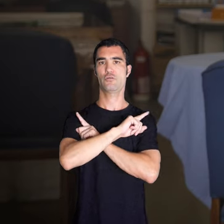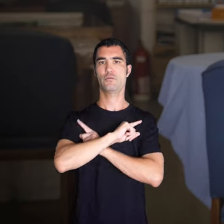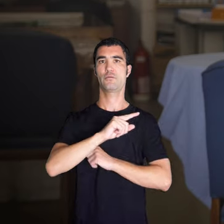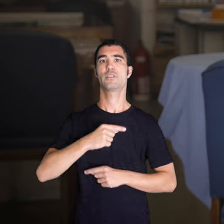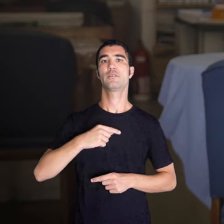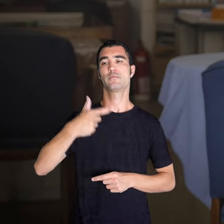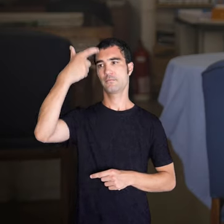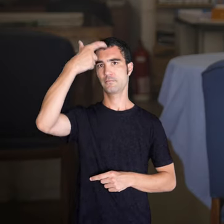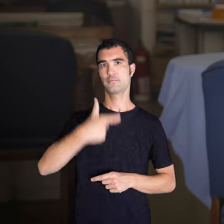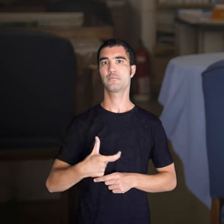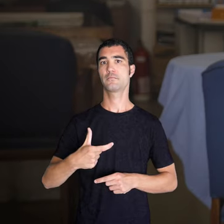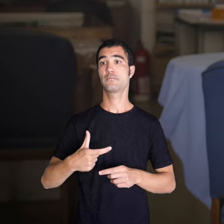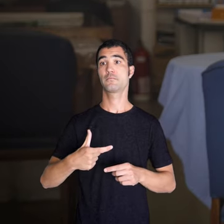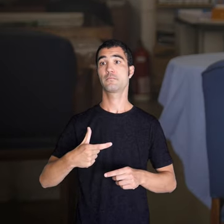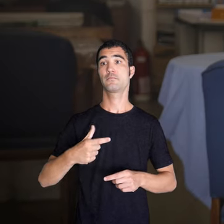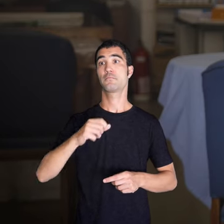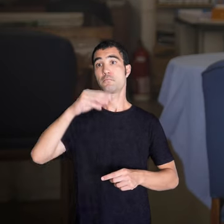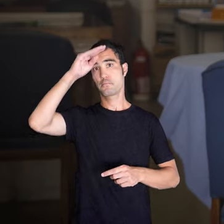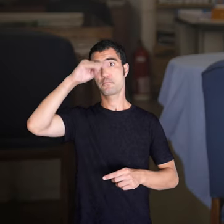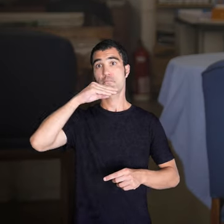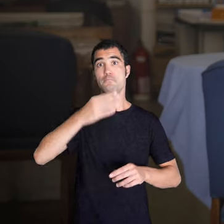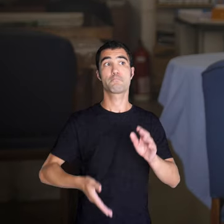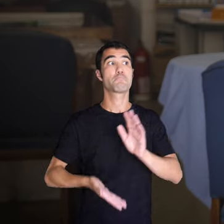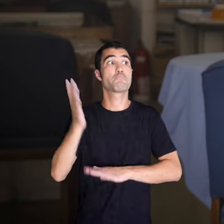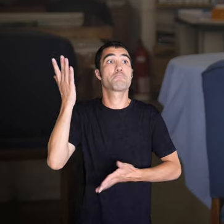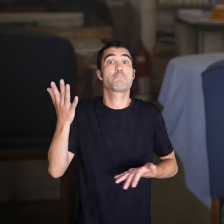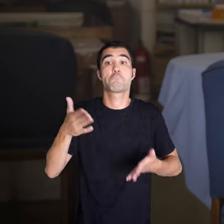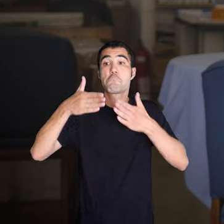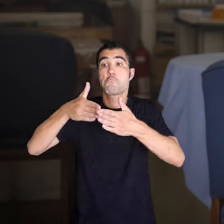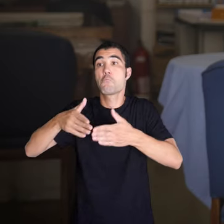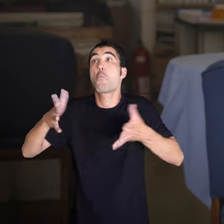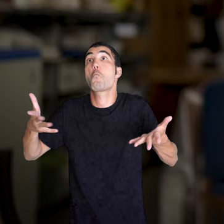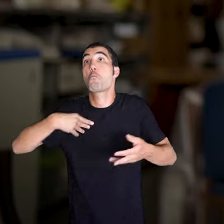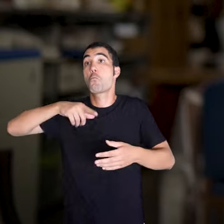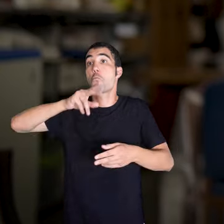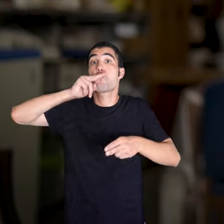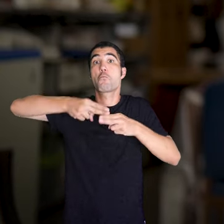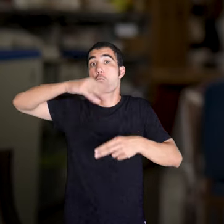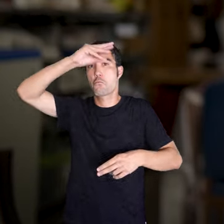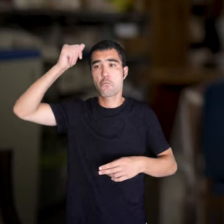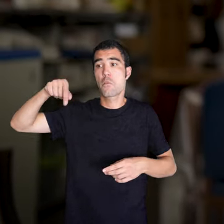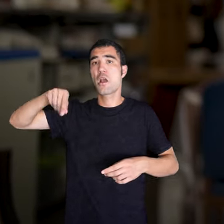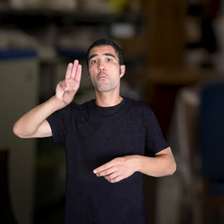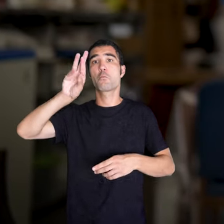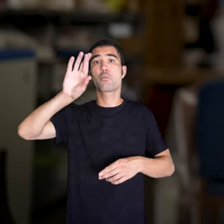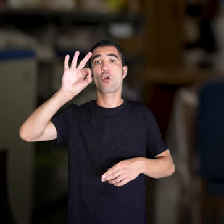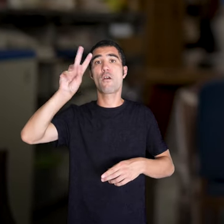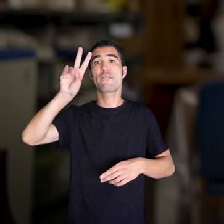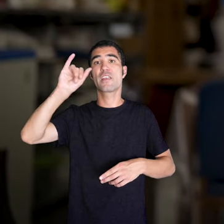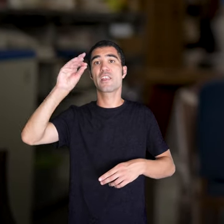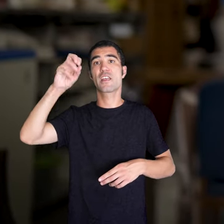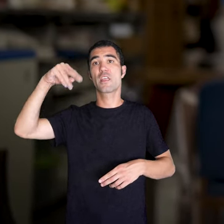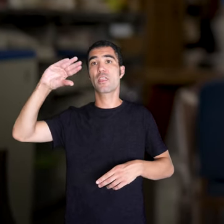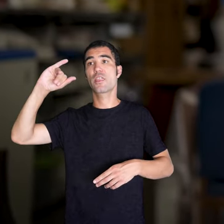va embarcar, jo supos que amb un pa i la bot, no me recordo el nom perquè n'hi havia tants, que no sé si va embarcar la Providència, si se va embarcar